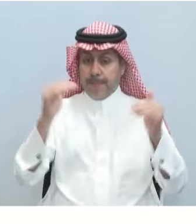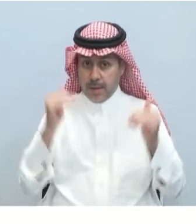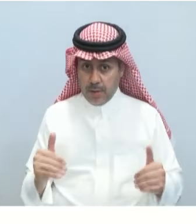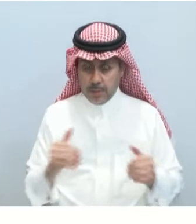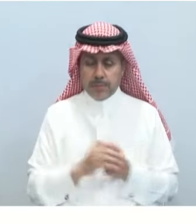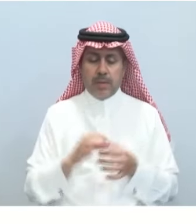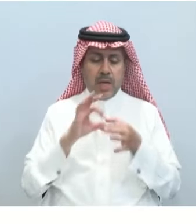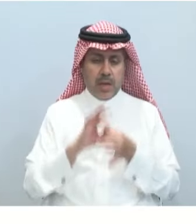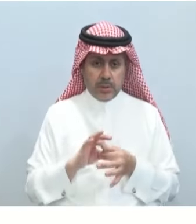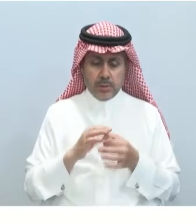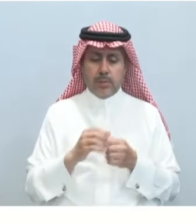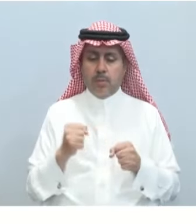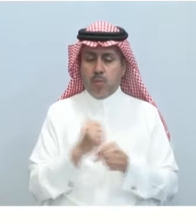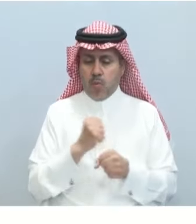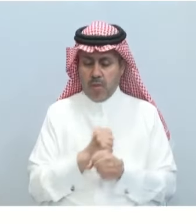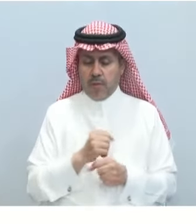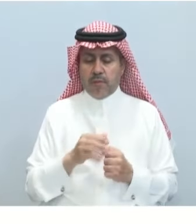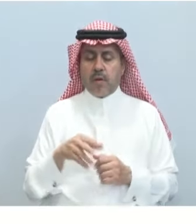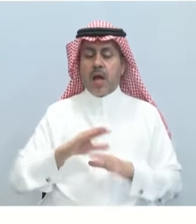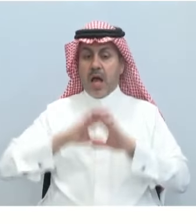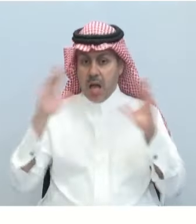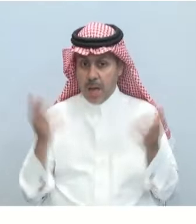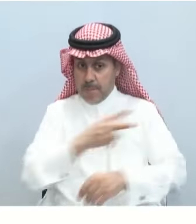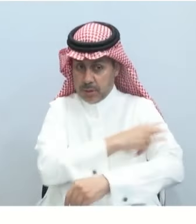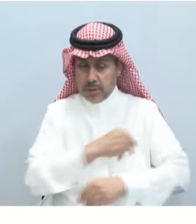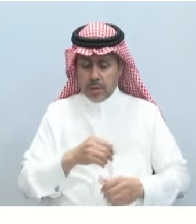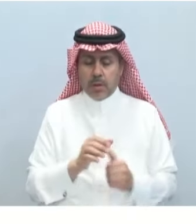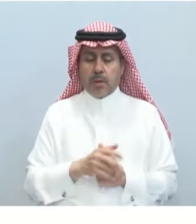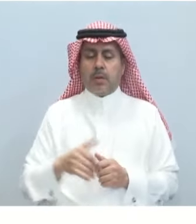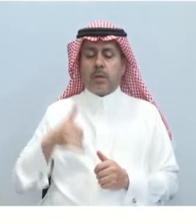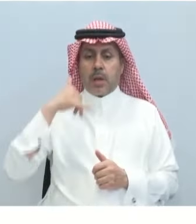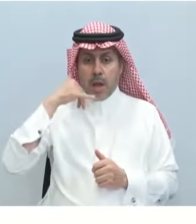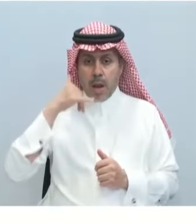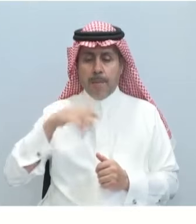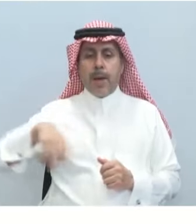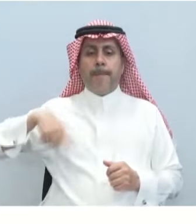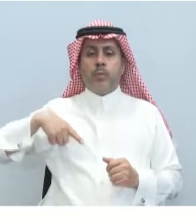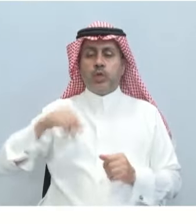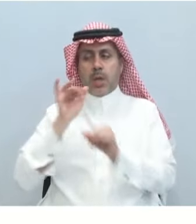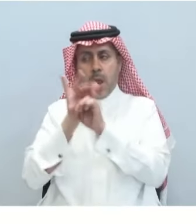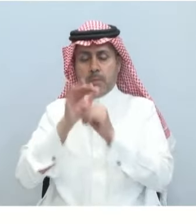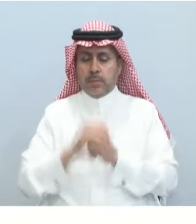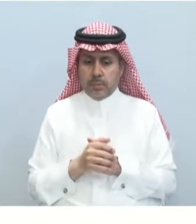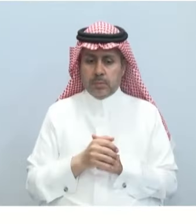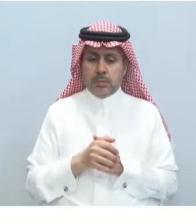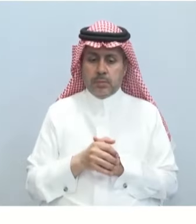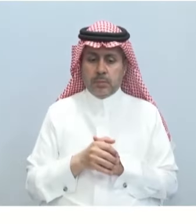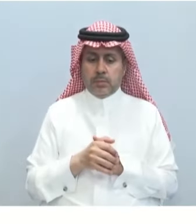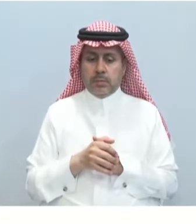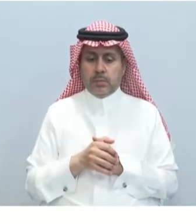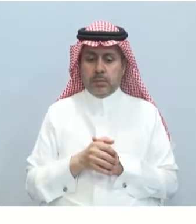العلاقه من اجراءات يلتزم كل موظف عام مدني وعسكري وكل عامل في القطاع الاهلي اطل على حاله ايذاء بحكم عنه ي احاطه جهه عمله